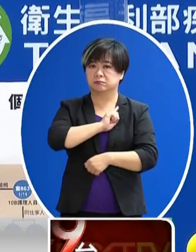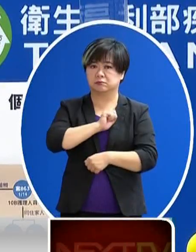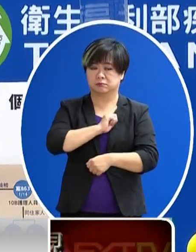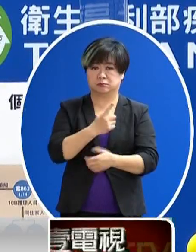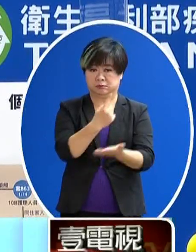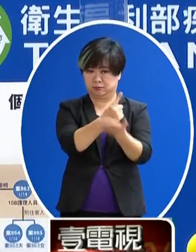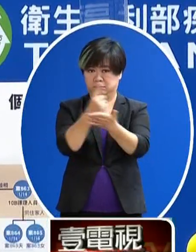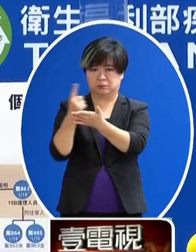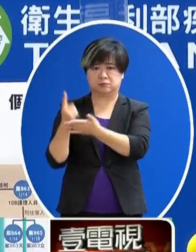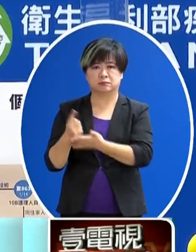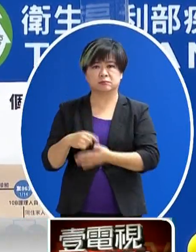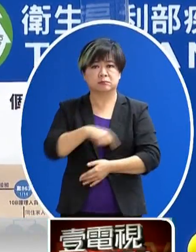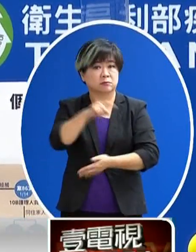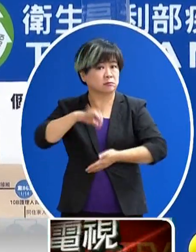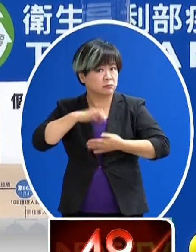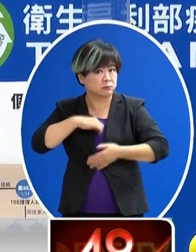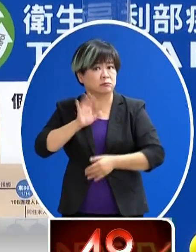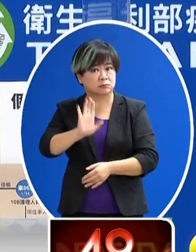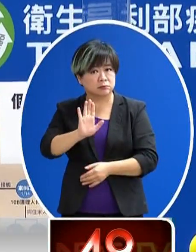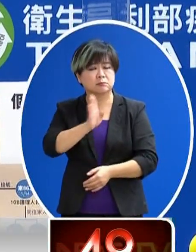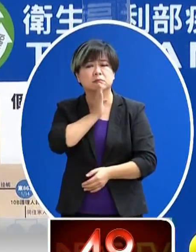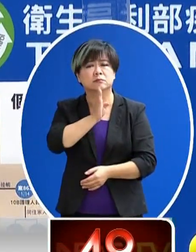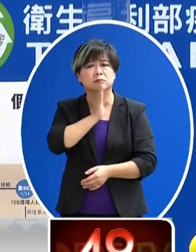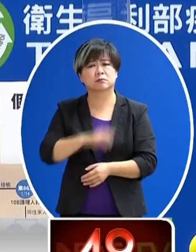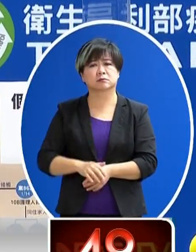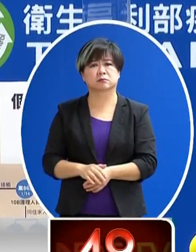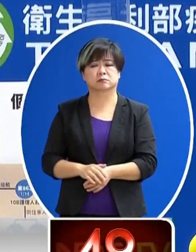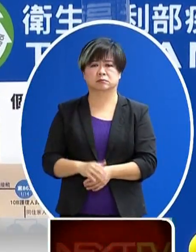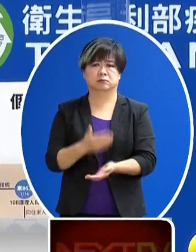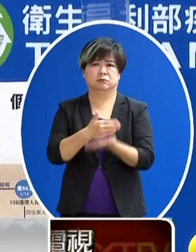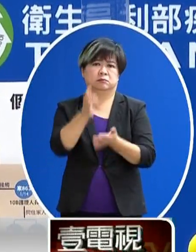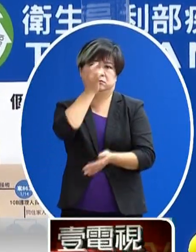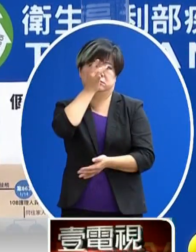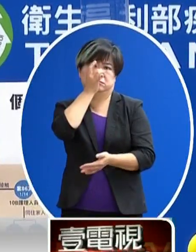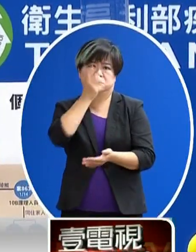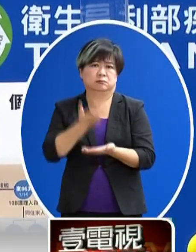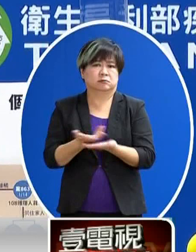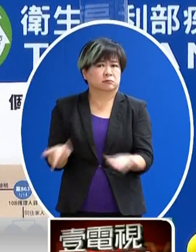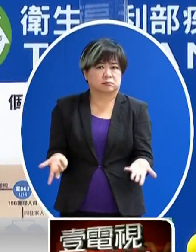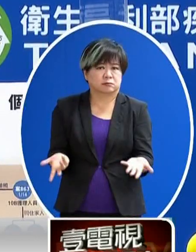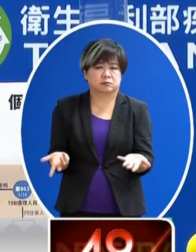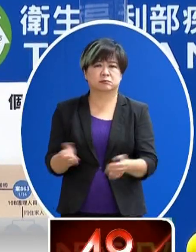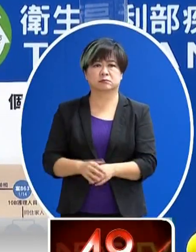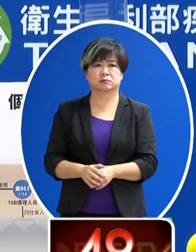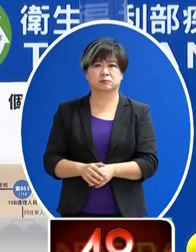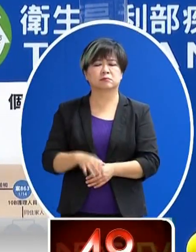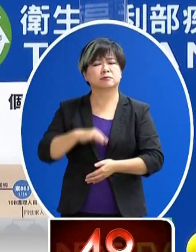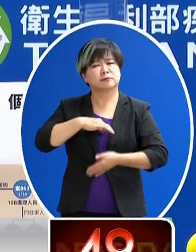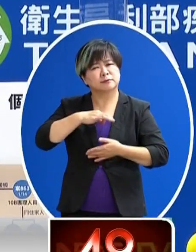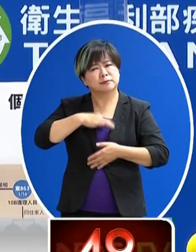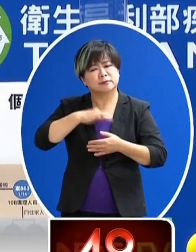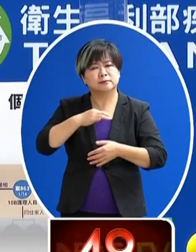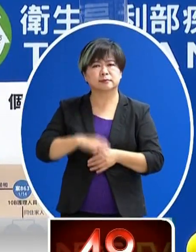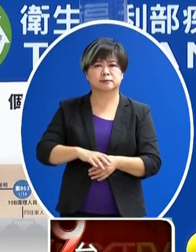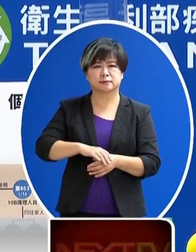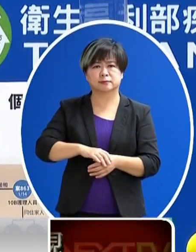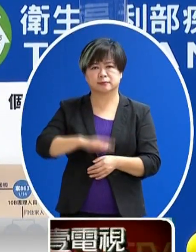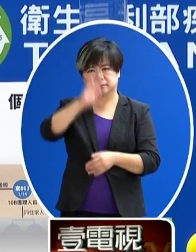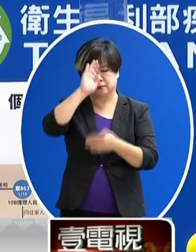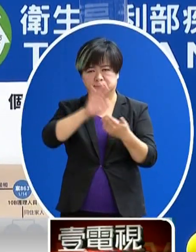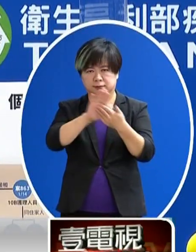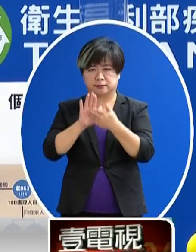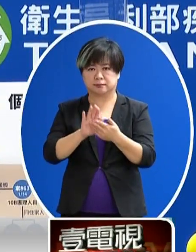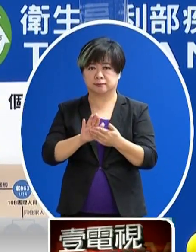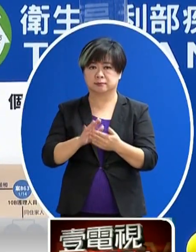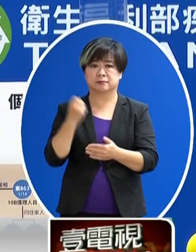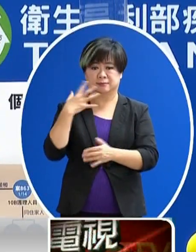很担心 大家是很担忧哈，可是担忧事实上也没有办法解决问题嘛。那担忧就是最重要，例行防疫的新生活，